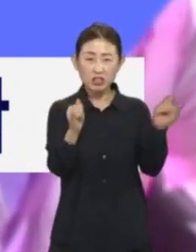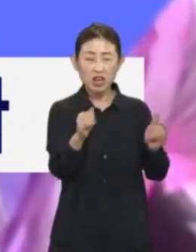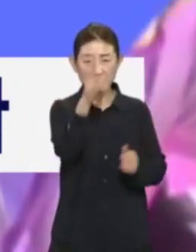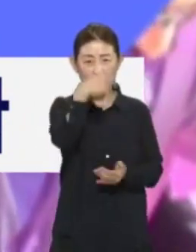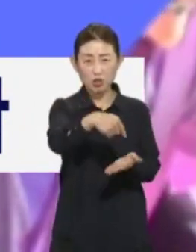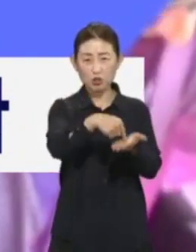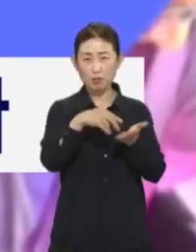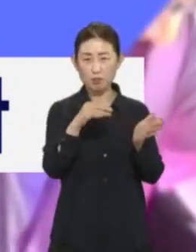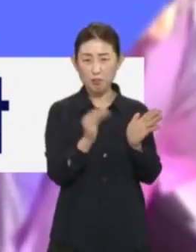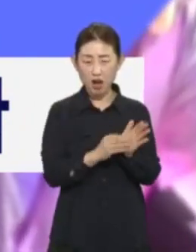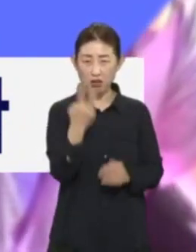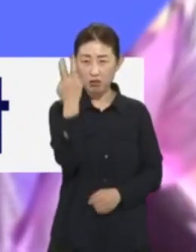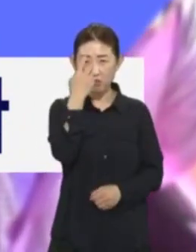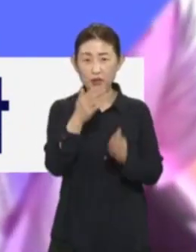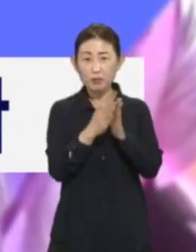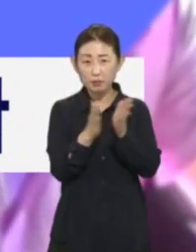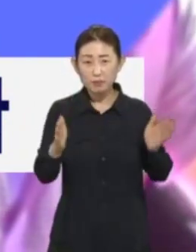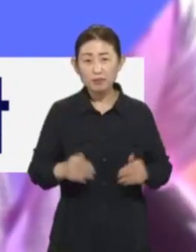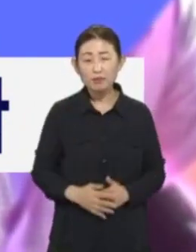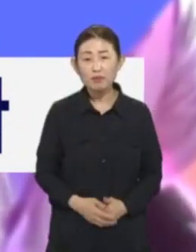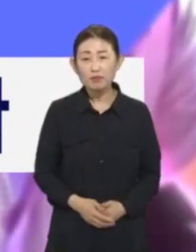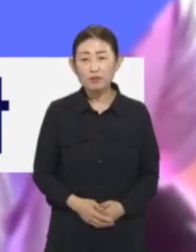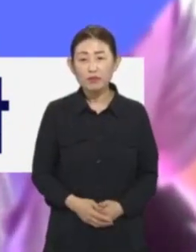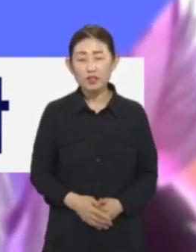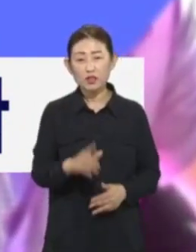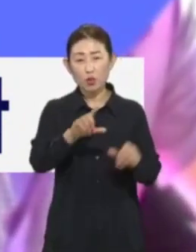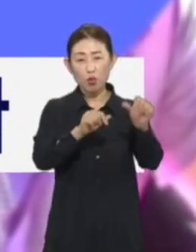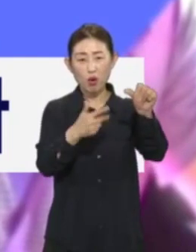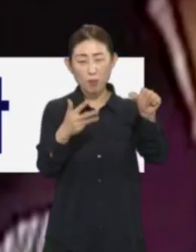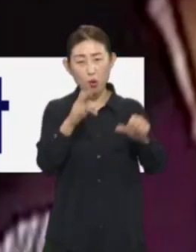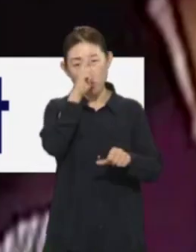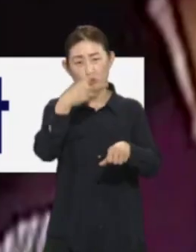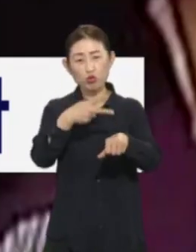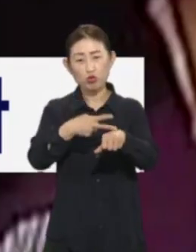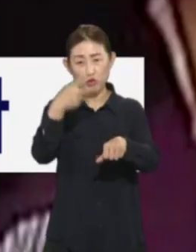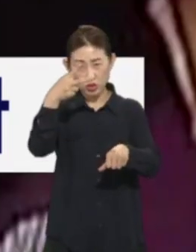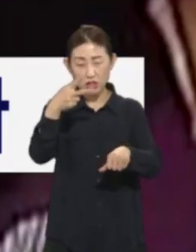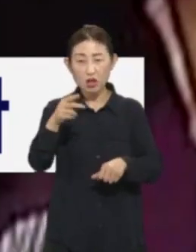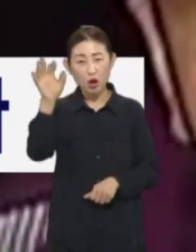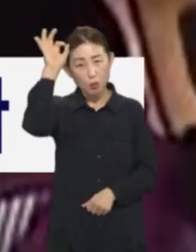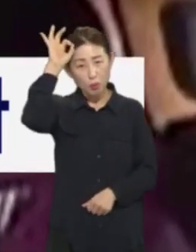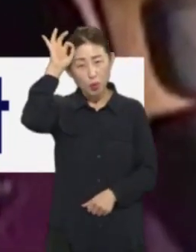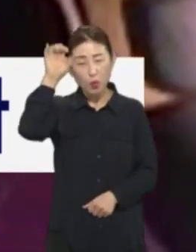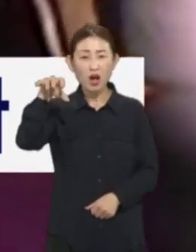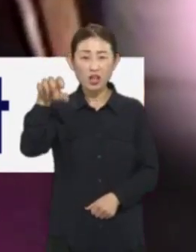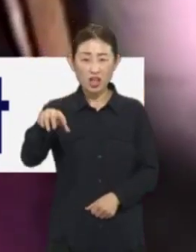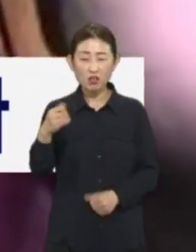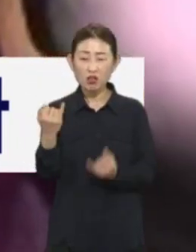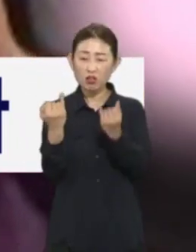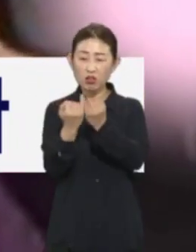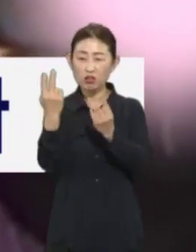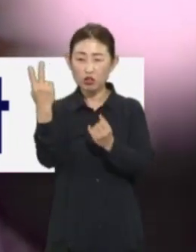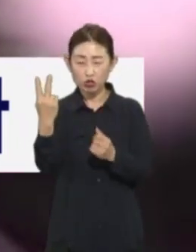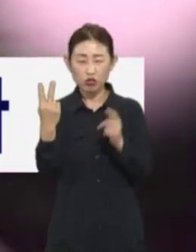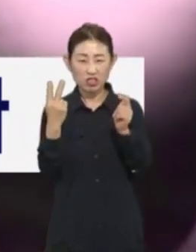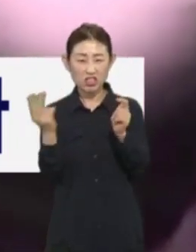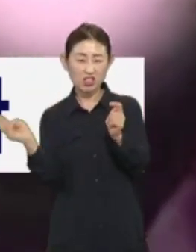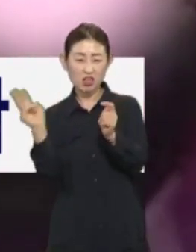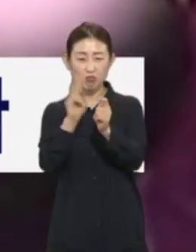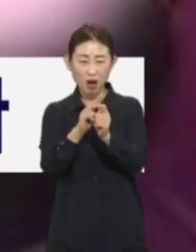신고를 접수하고 수사에 나섰습니다. 지난 8일 오후 2시 30분쯤 포항 영일대 수욕장에서 택시에 탑승한